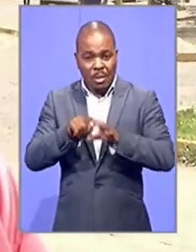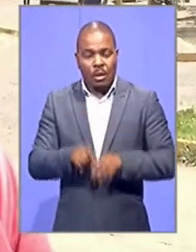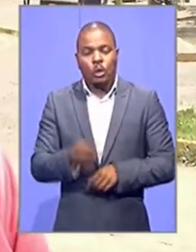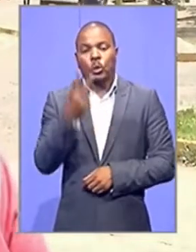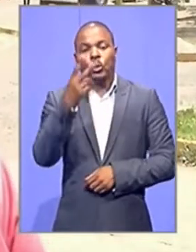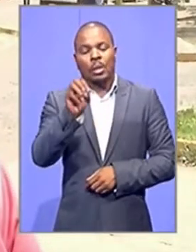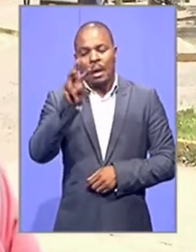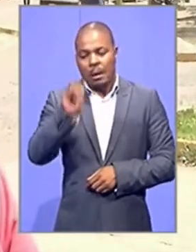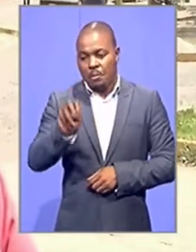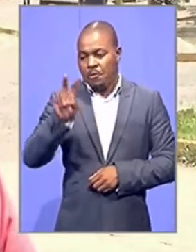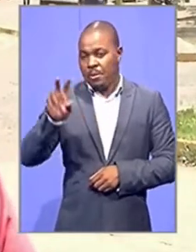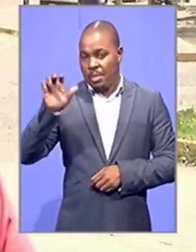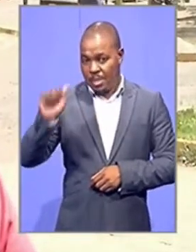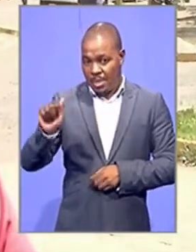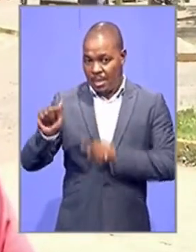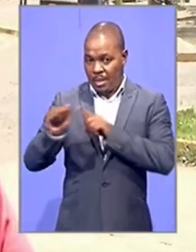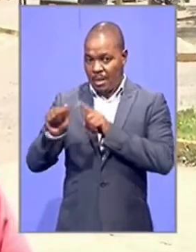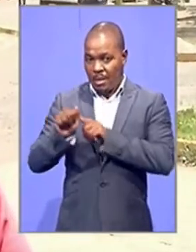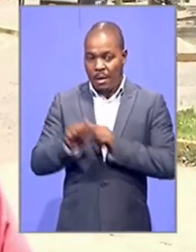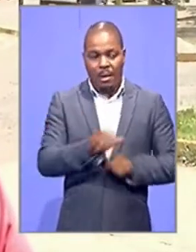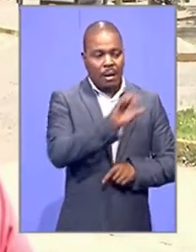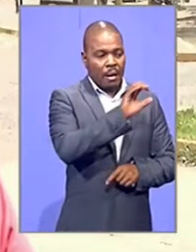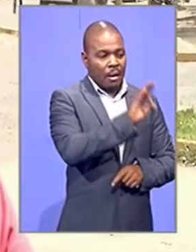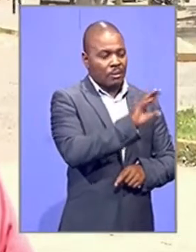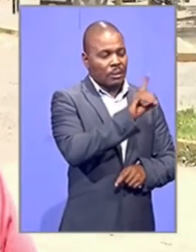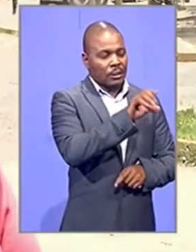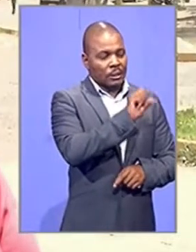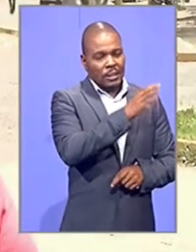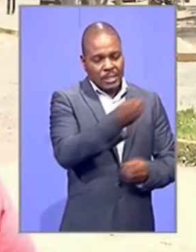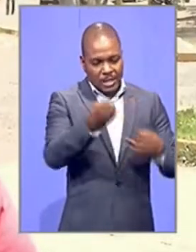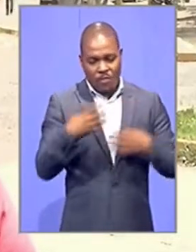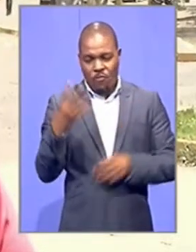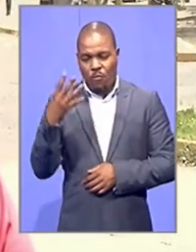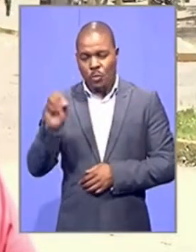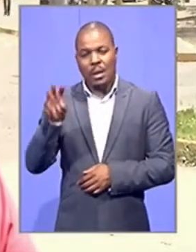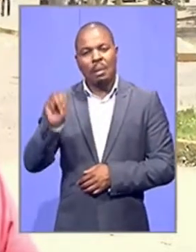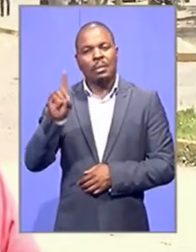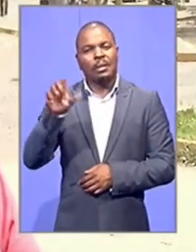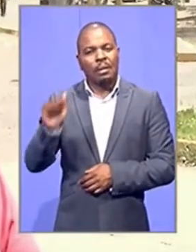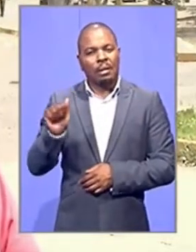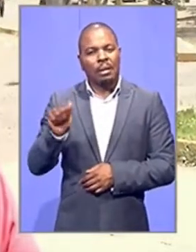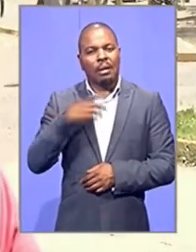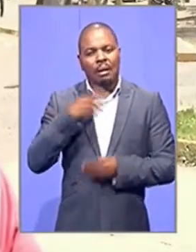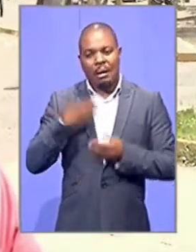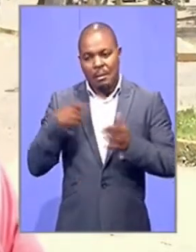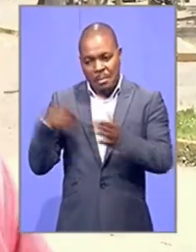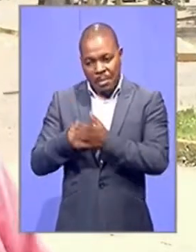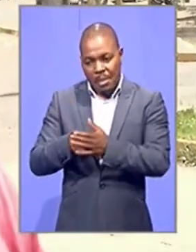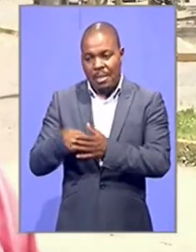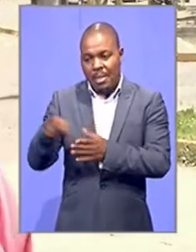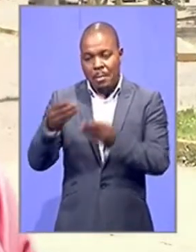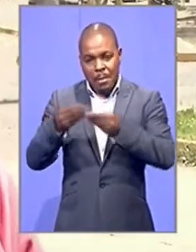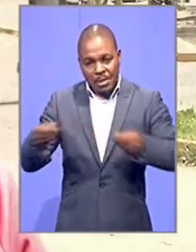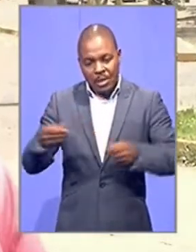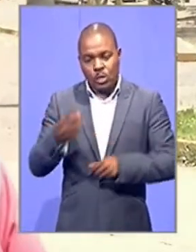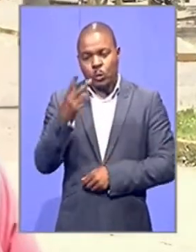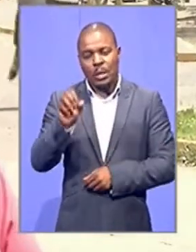gona ja le tjenana la mpa re tseba gore le ye nngwe ya dintho pula elana haholo e ntse di stepa batho ba sebetsang ya bobedi transformer